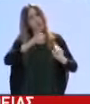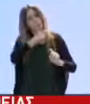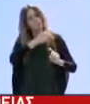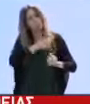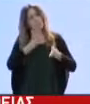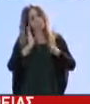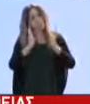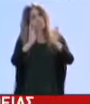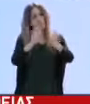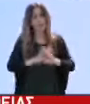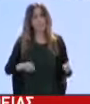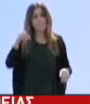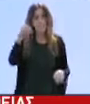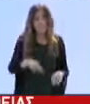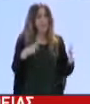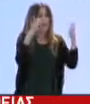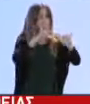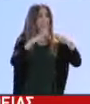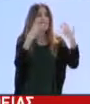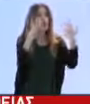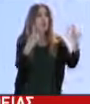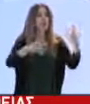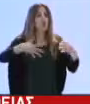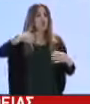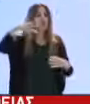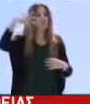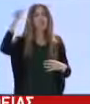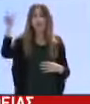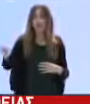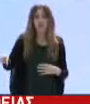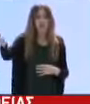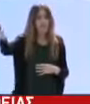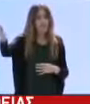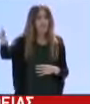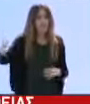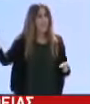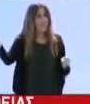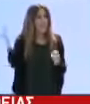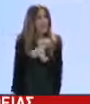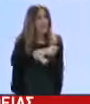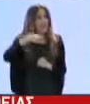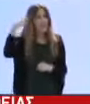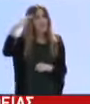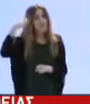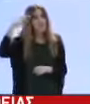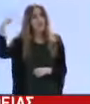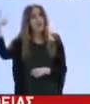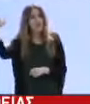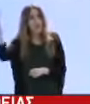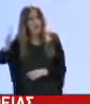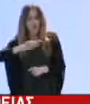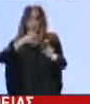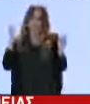σήμερα στα 98 του χρόνια να βλέπει τις ιδέες του να δικαιώνονται και τη μεγάλη συμβολή του